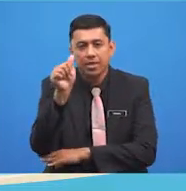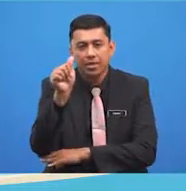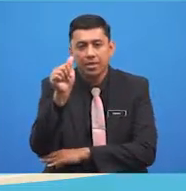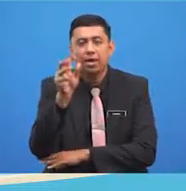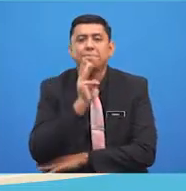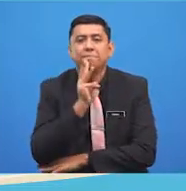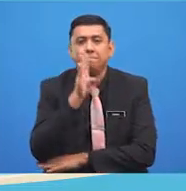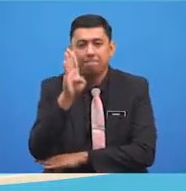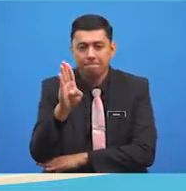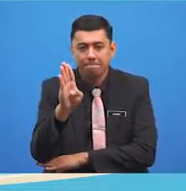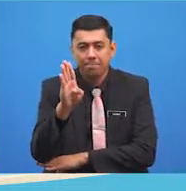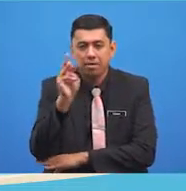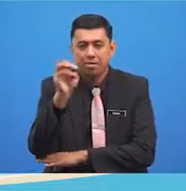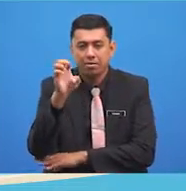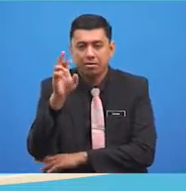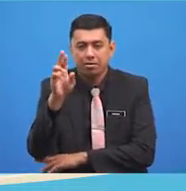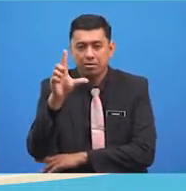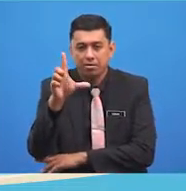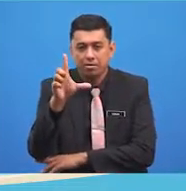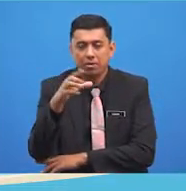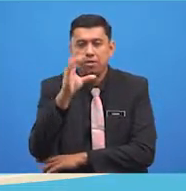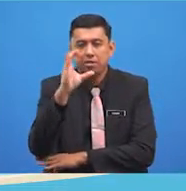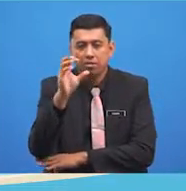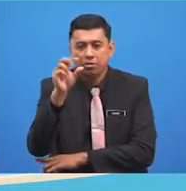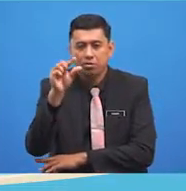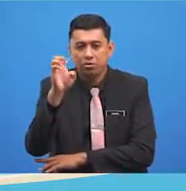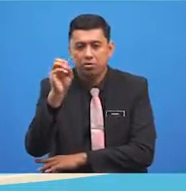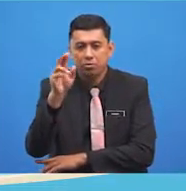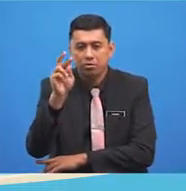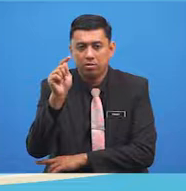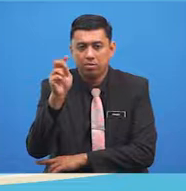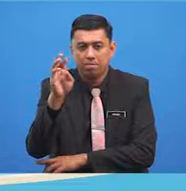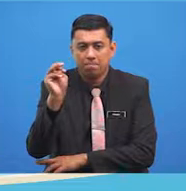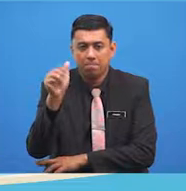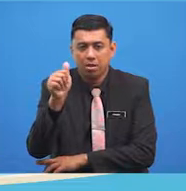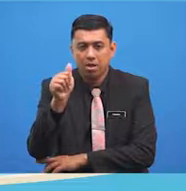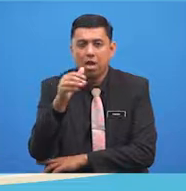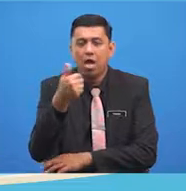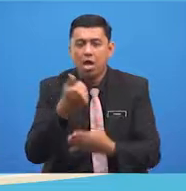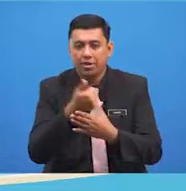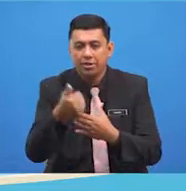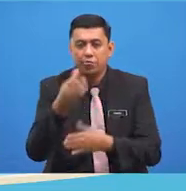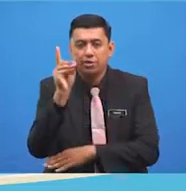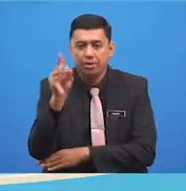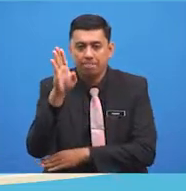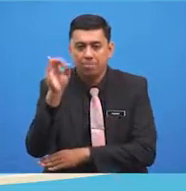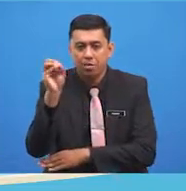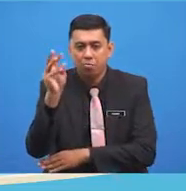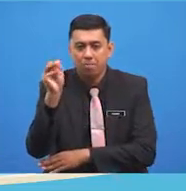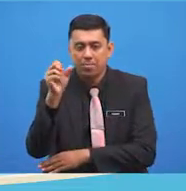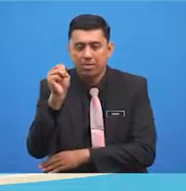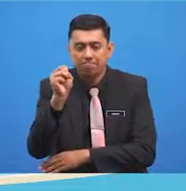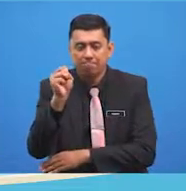Air. B. Mineral. C. Geothermal. D. Biomas. Ya,